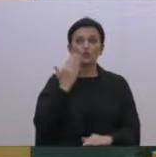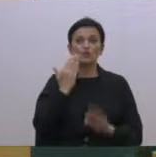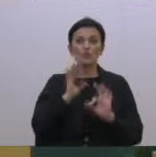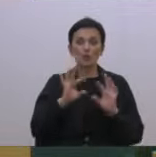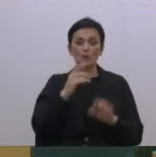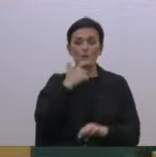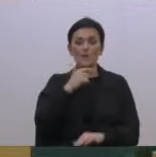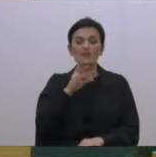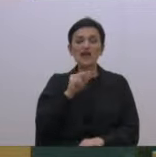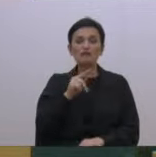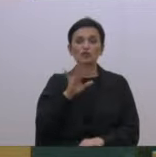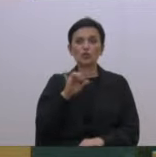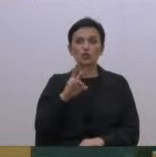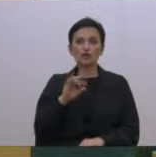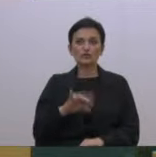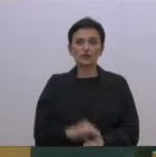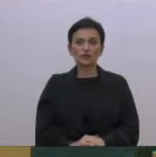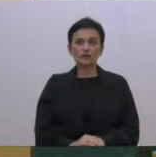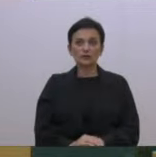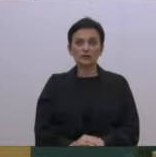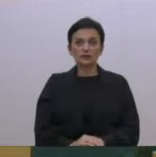ბატონი დავით სონგულაშვილი.